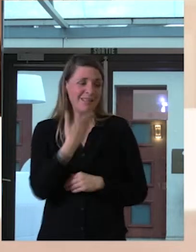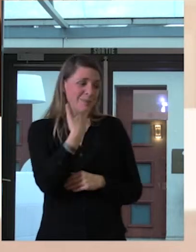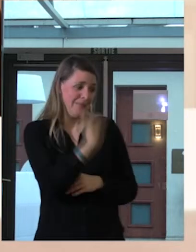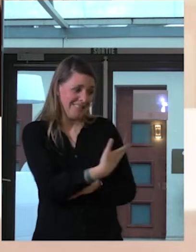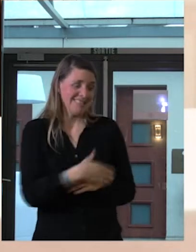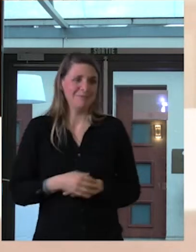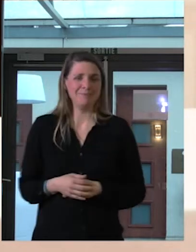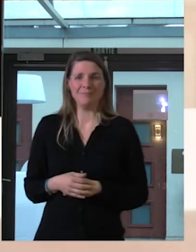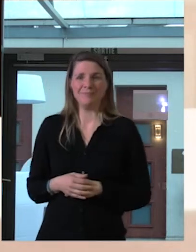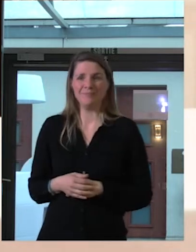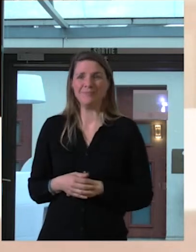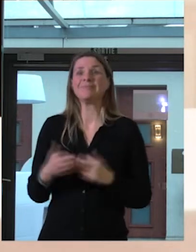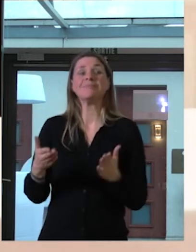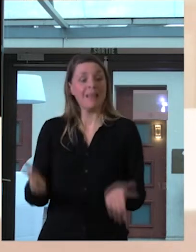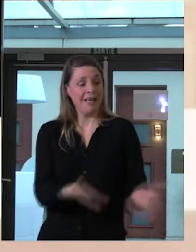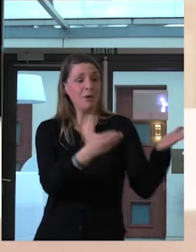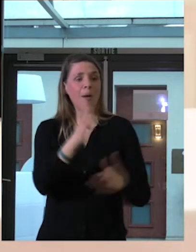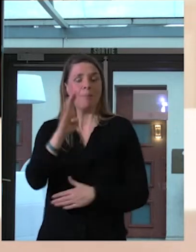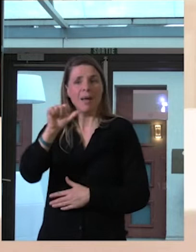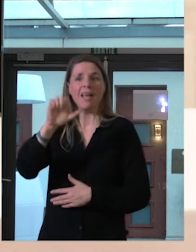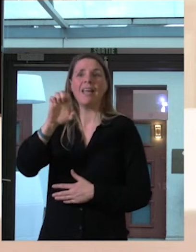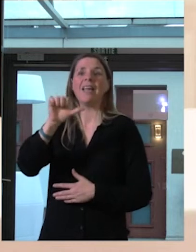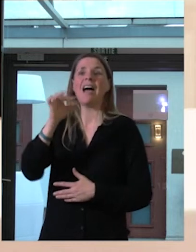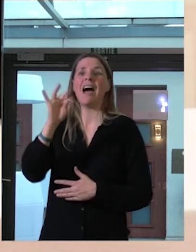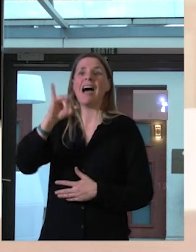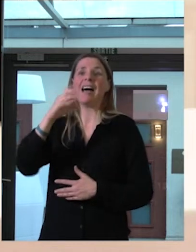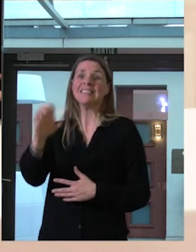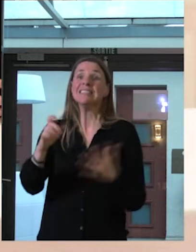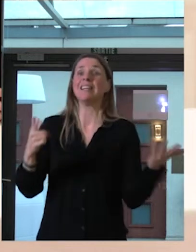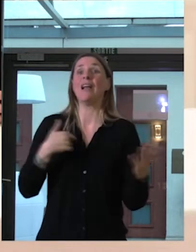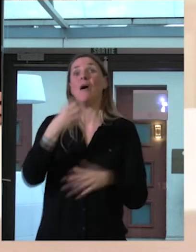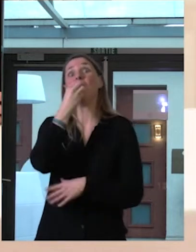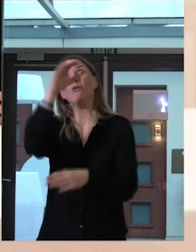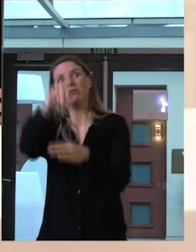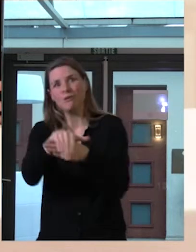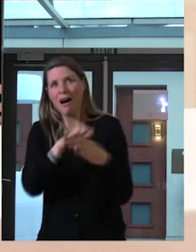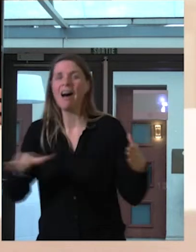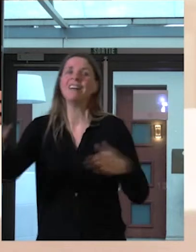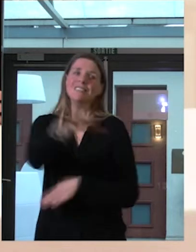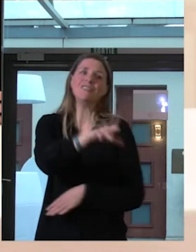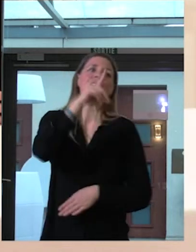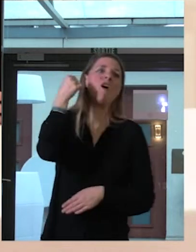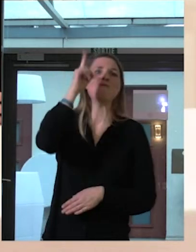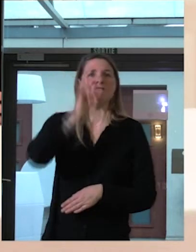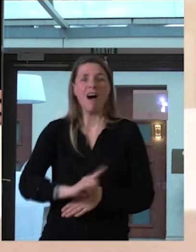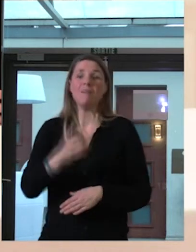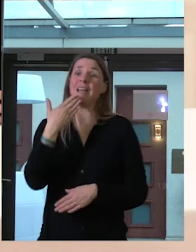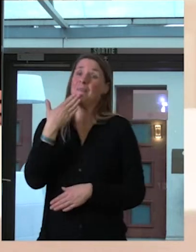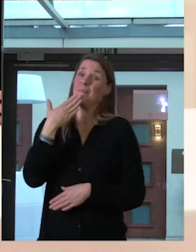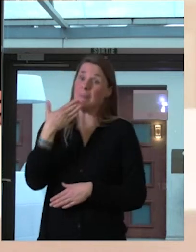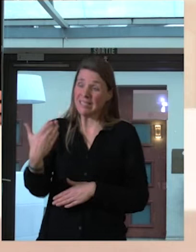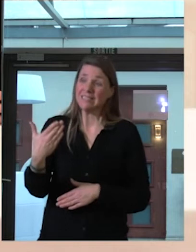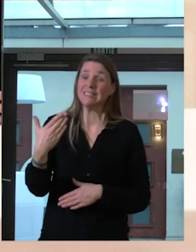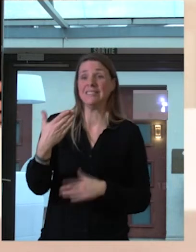Merci. À toi, Béatrice. Bon, je ne vais pas être très originale en vous disant bonsoir à toutes et à tous et en remerciant, bien sûr,